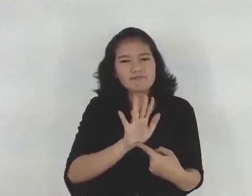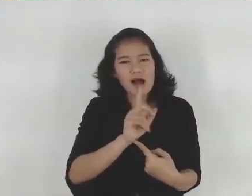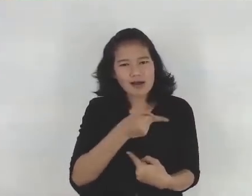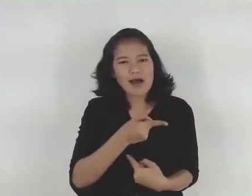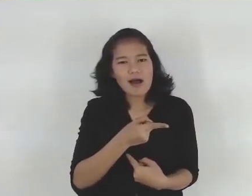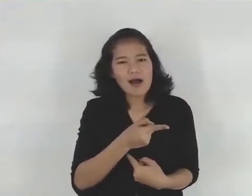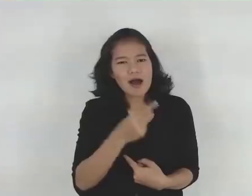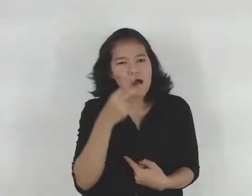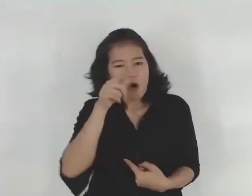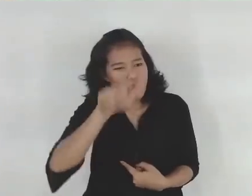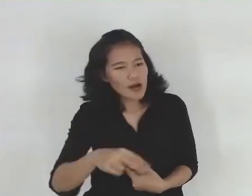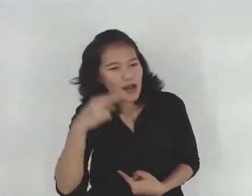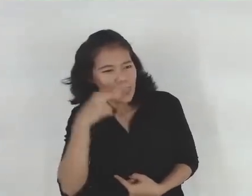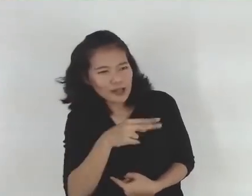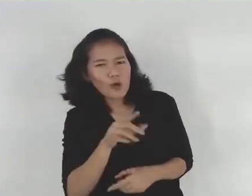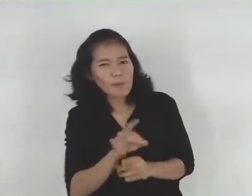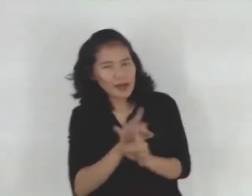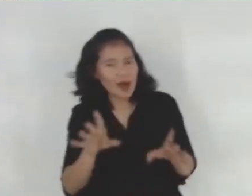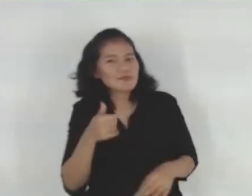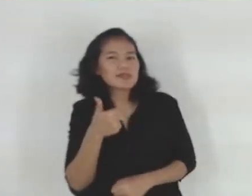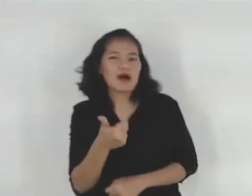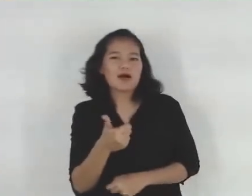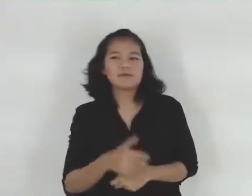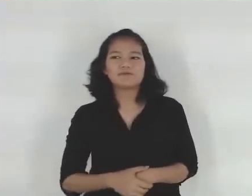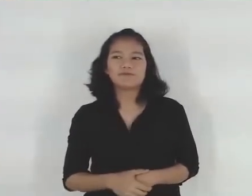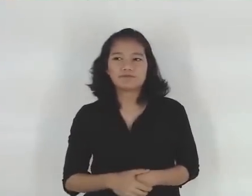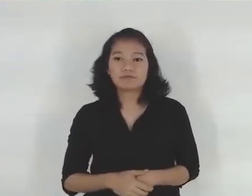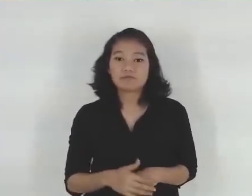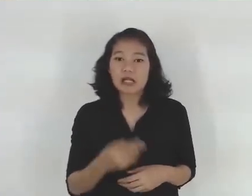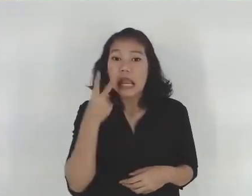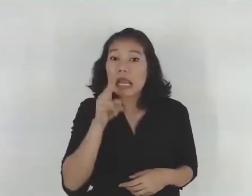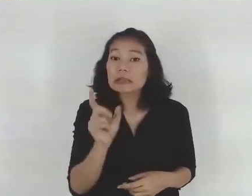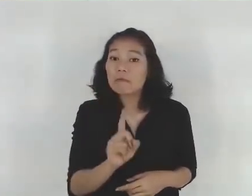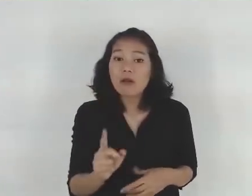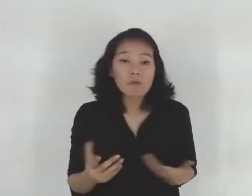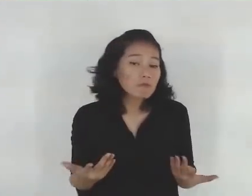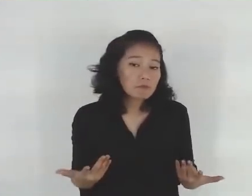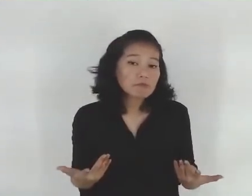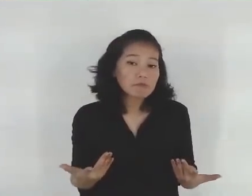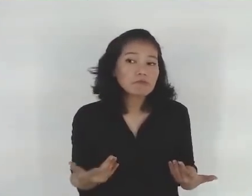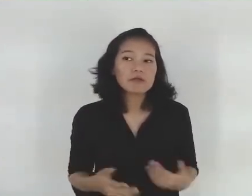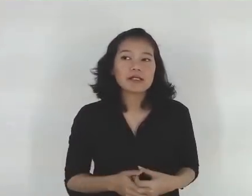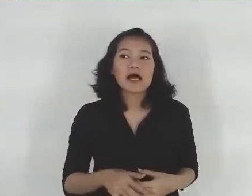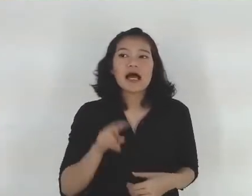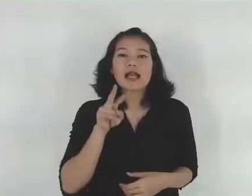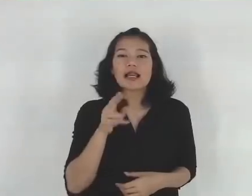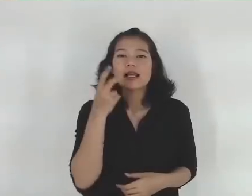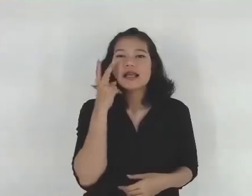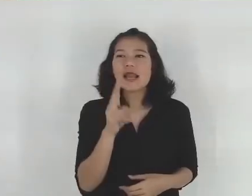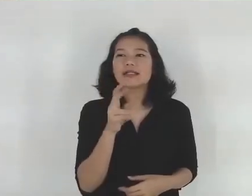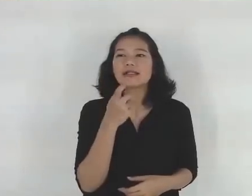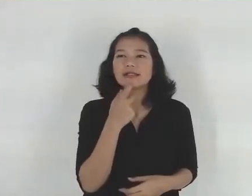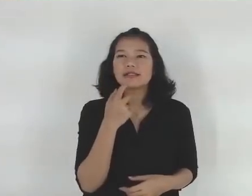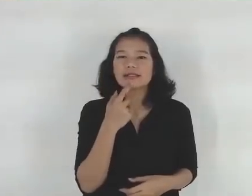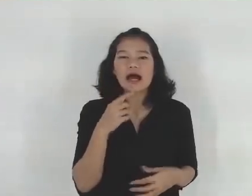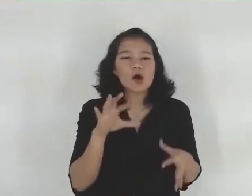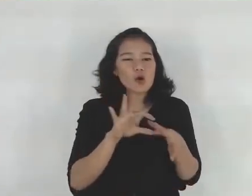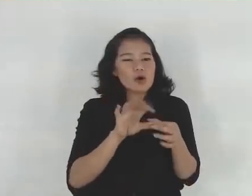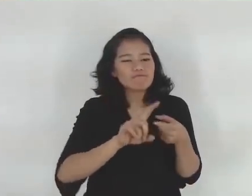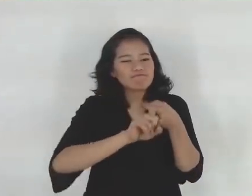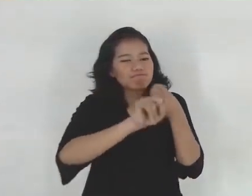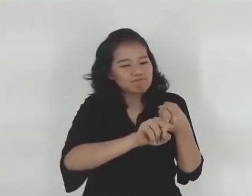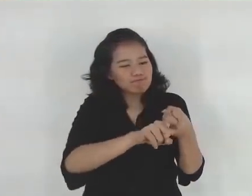bisa kita lihat perbedaannya dari apa Bapak Ibu dari kualitas relasi